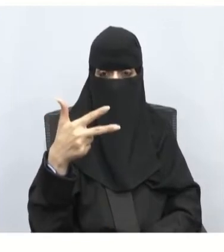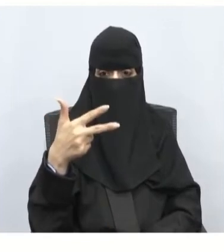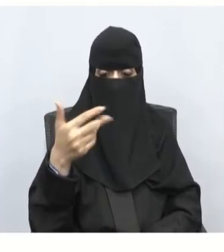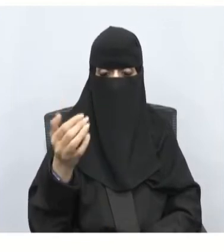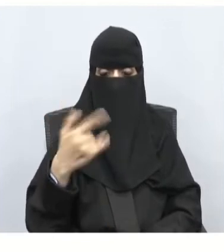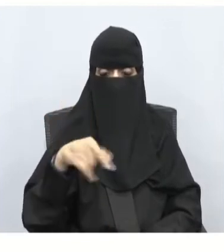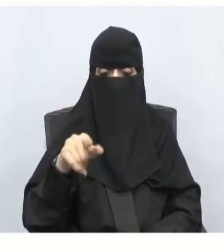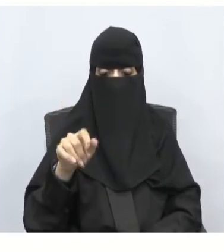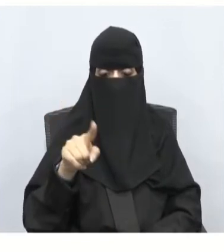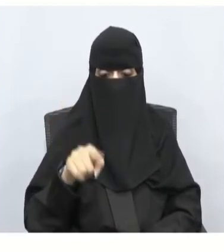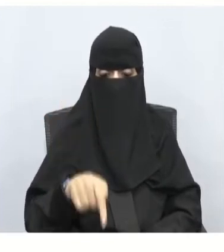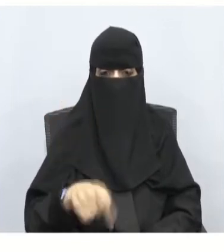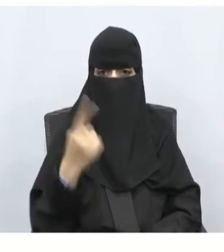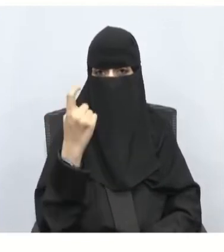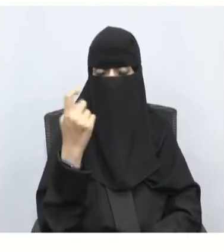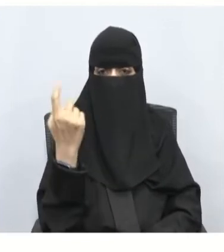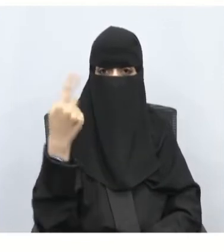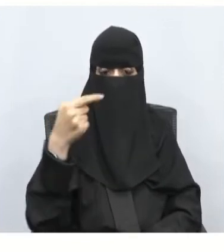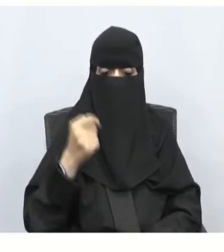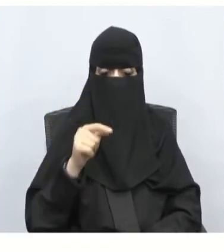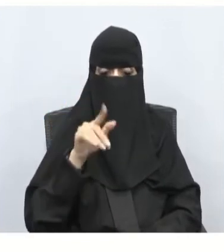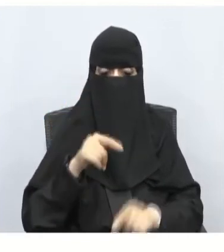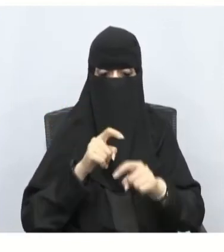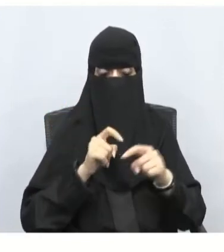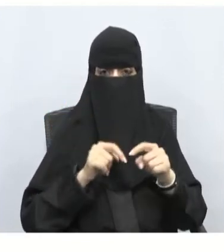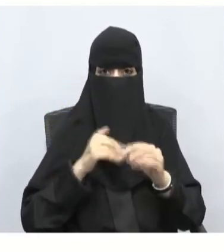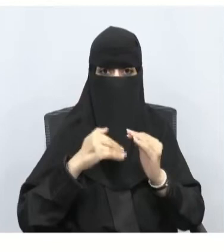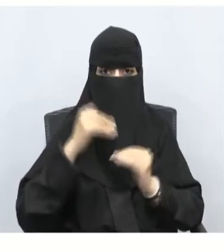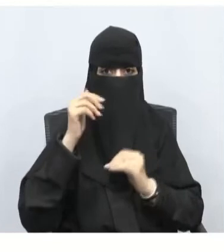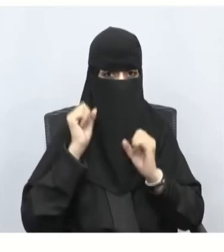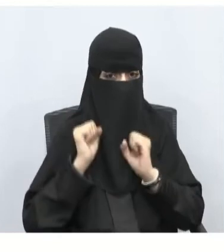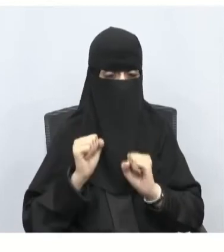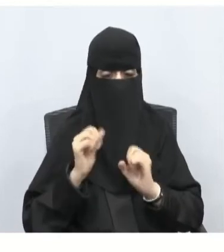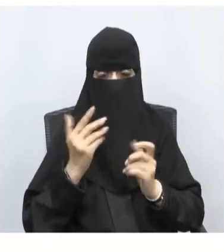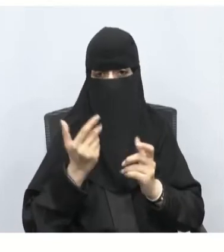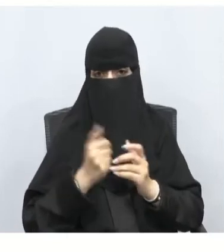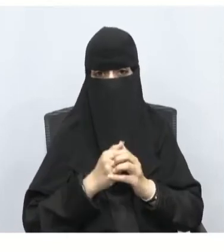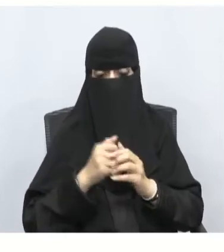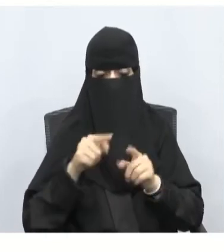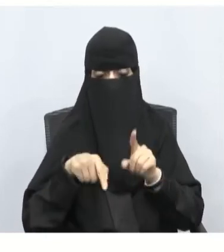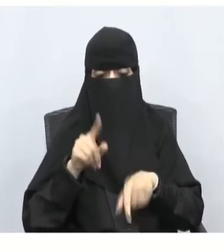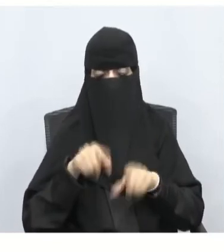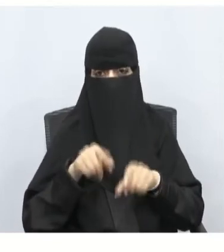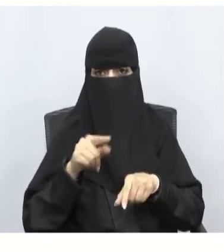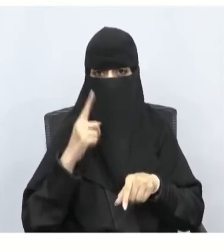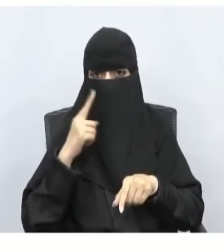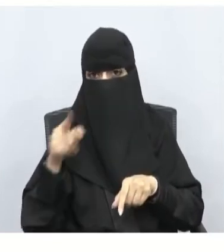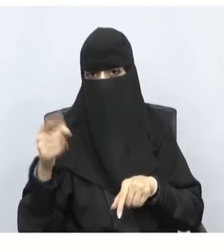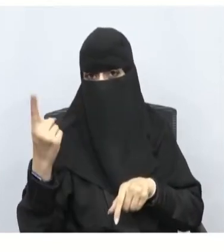هنا. كم نسبة مستوى الشدة؟ الفرق بينهما،